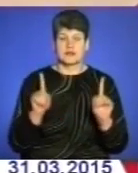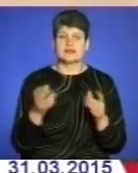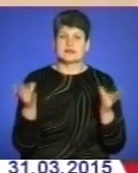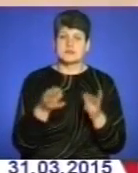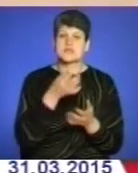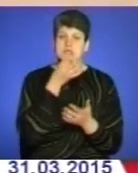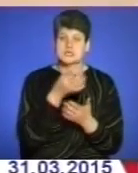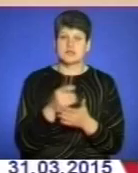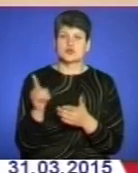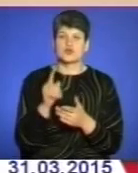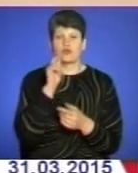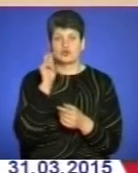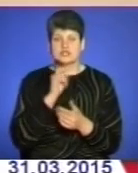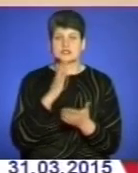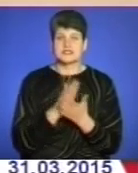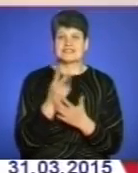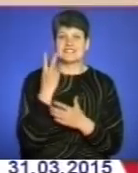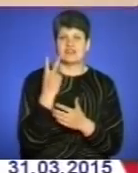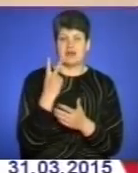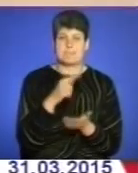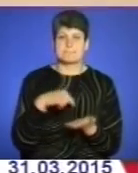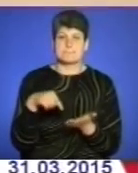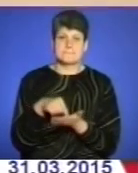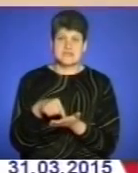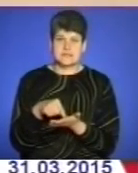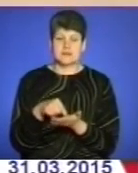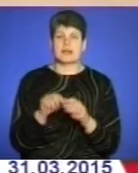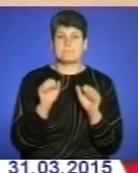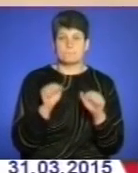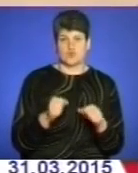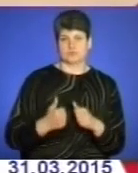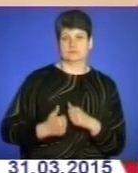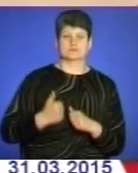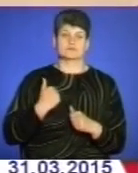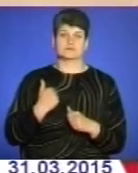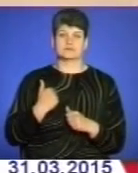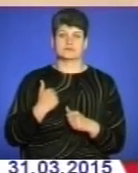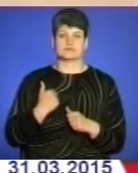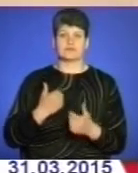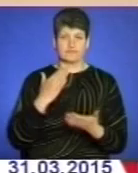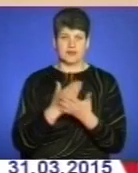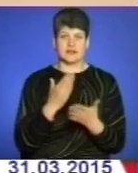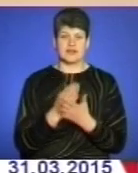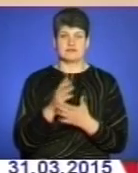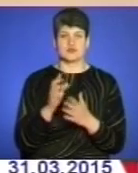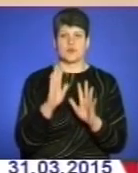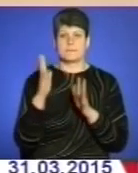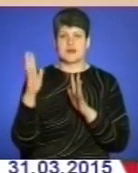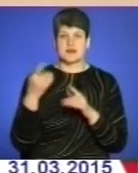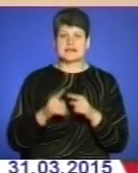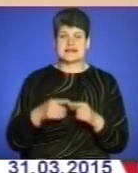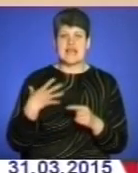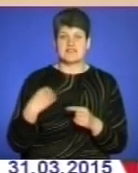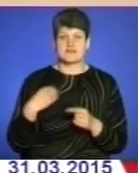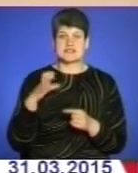сказати, що в Україні тільки два міста, які можуть якби пишатися наявності такого парку. Це Львів –